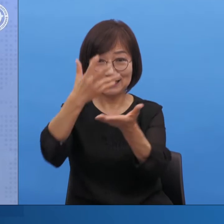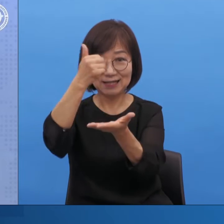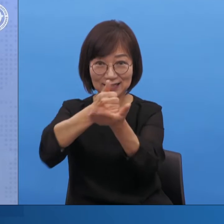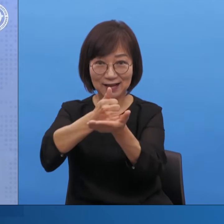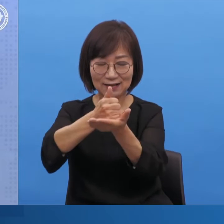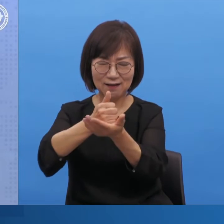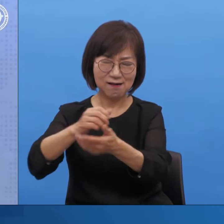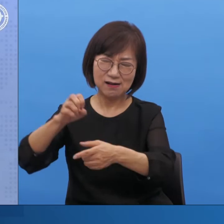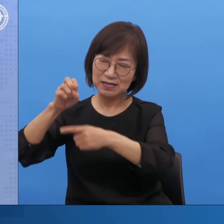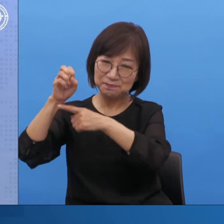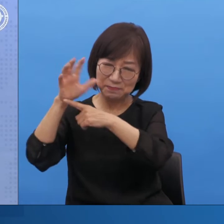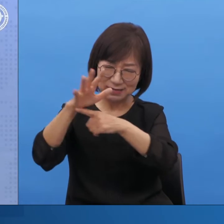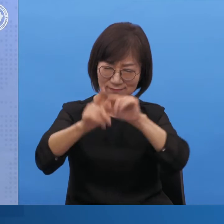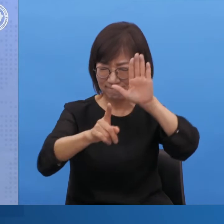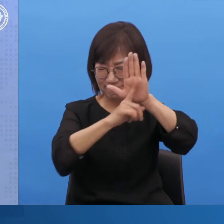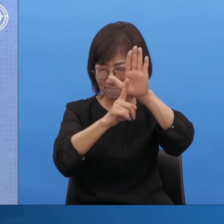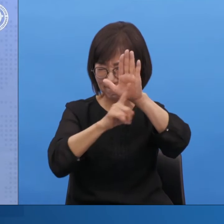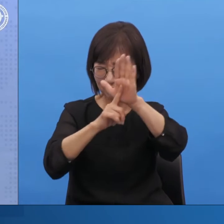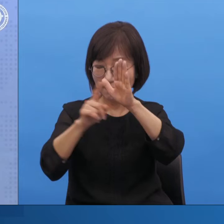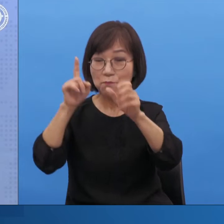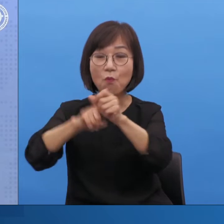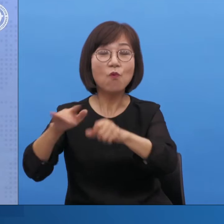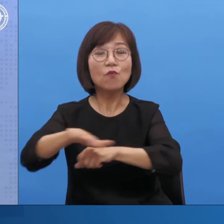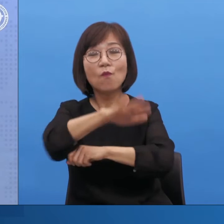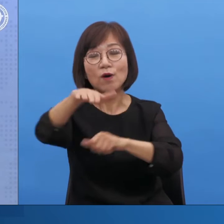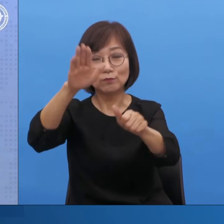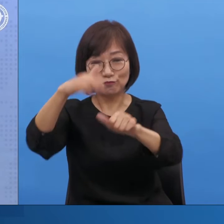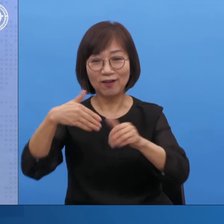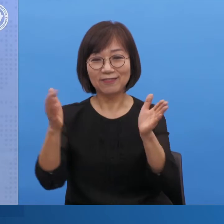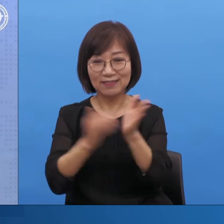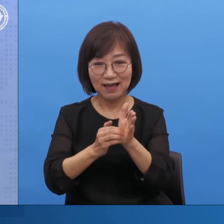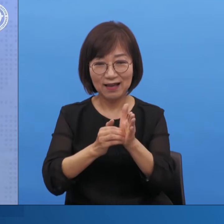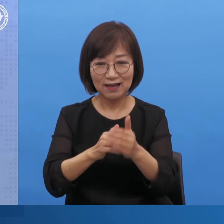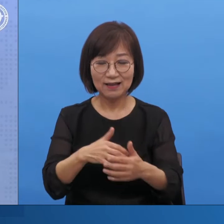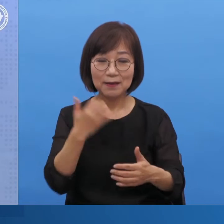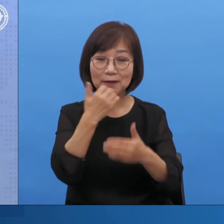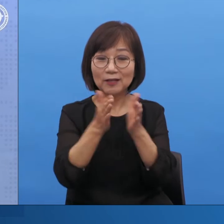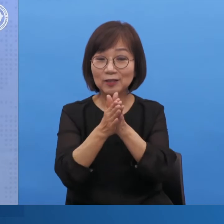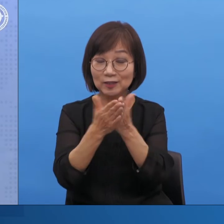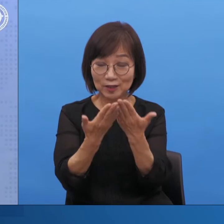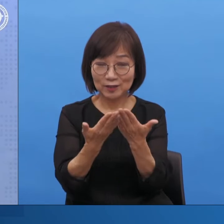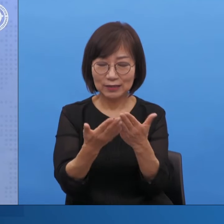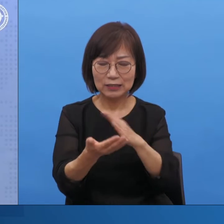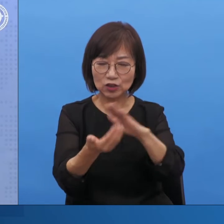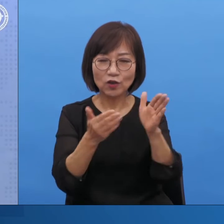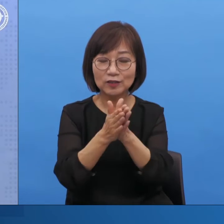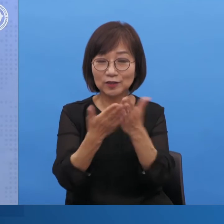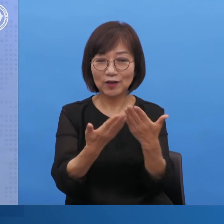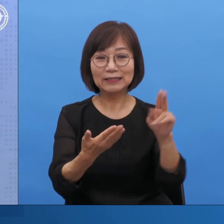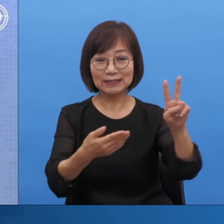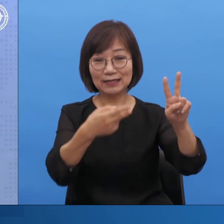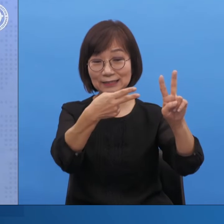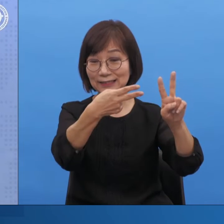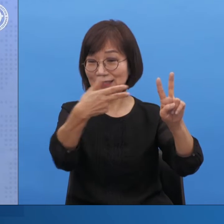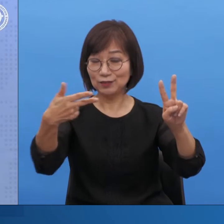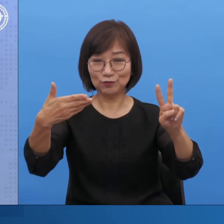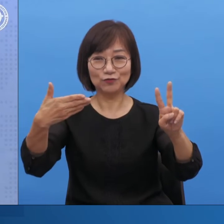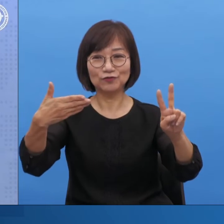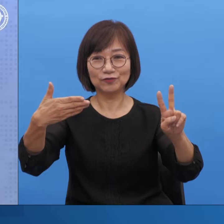called to shine this light. 그게 베드로서 2장 7절 9절입니다. That is the verse from 1 Peter chapter 2, verse 7 through 9.